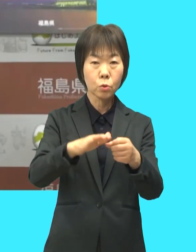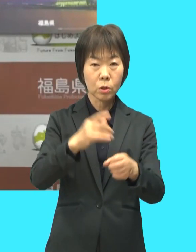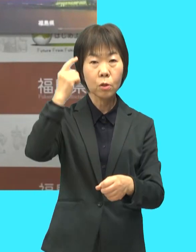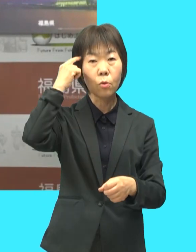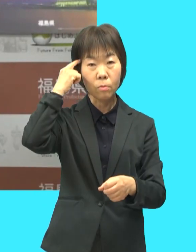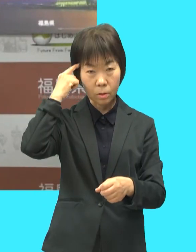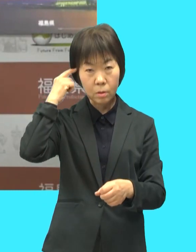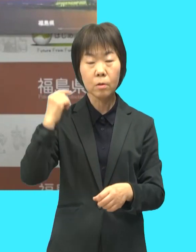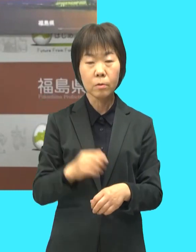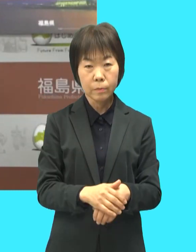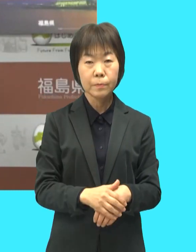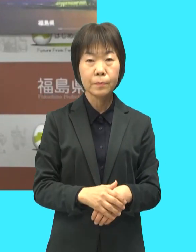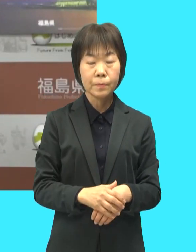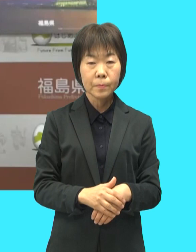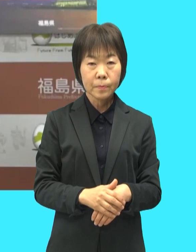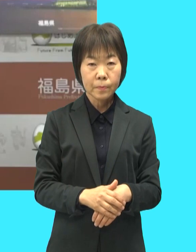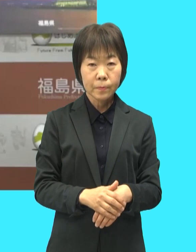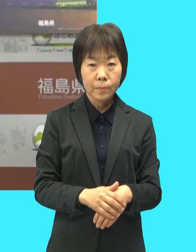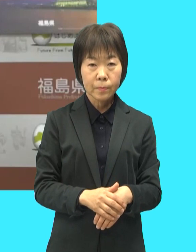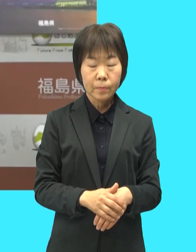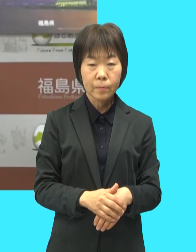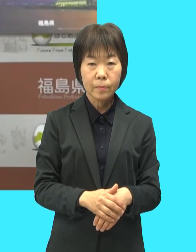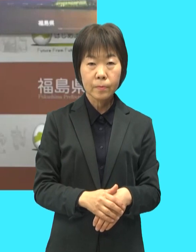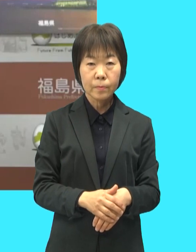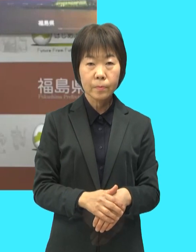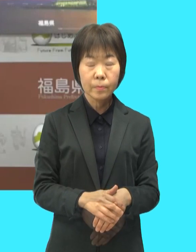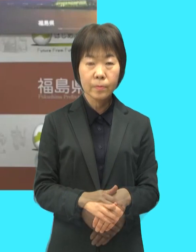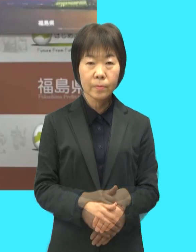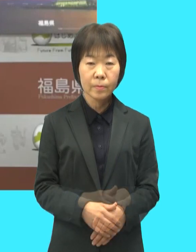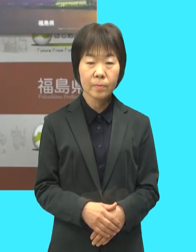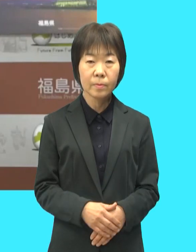思います。 わかりました、ありがとうございます。